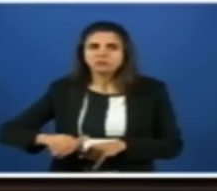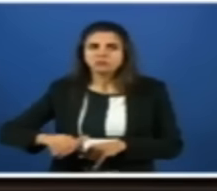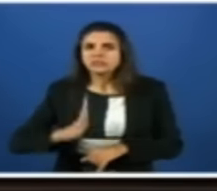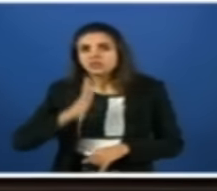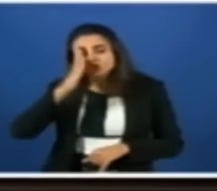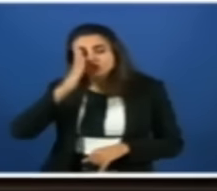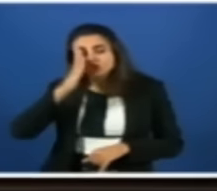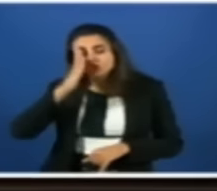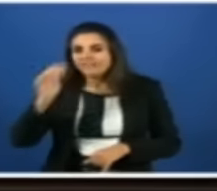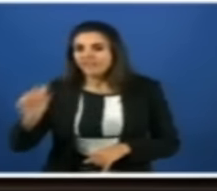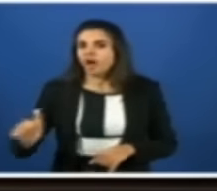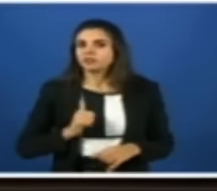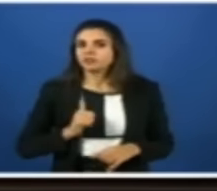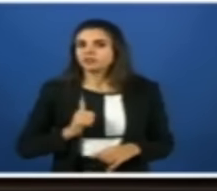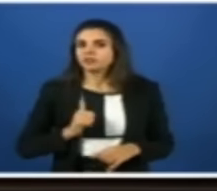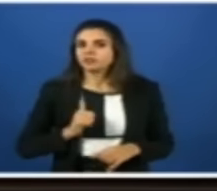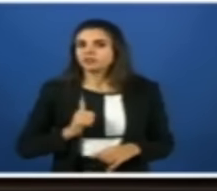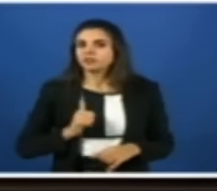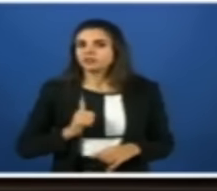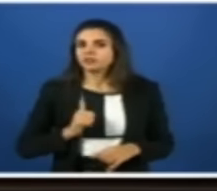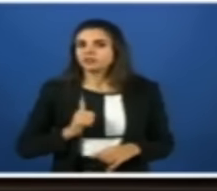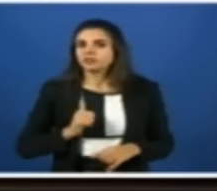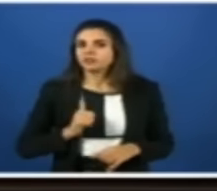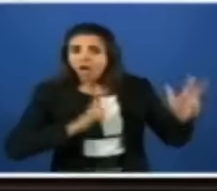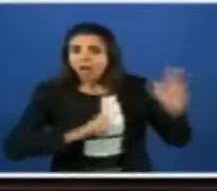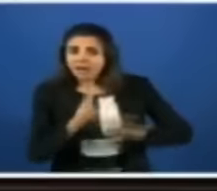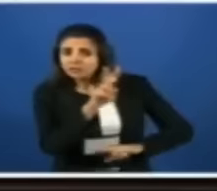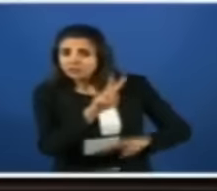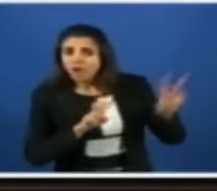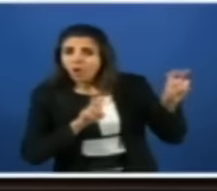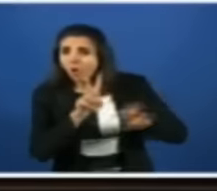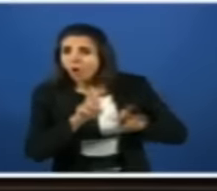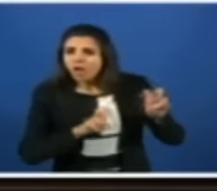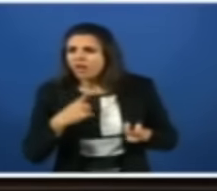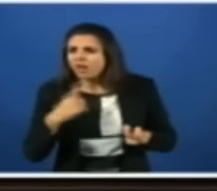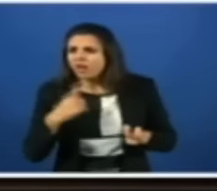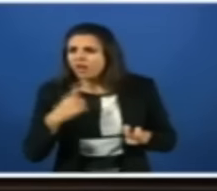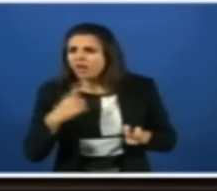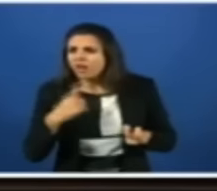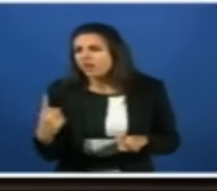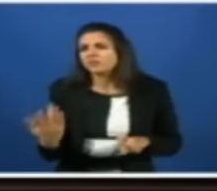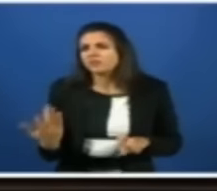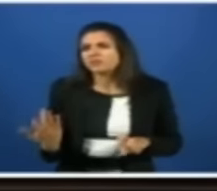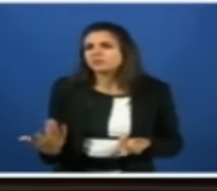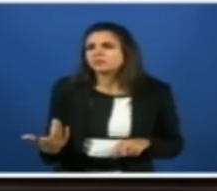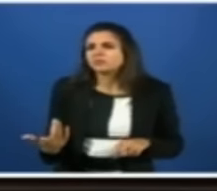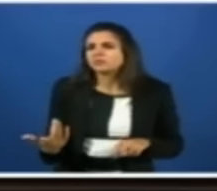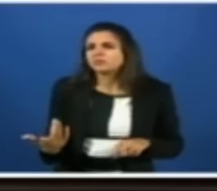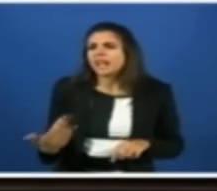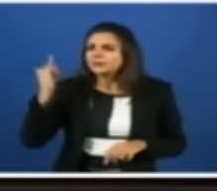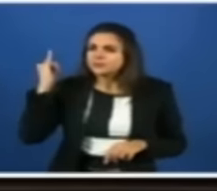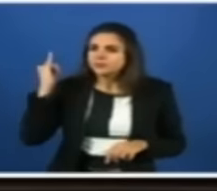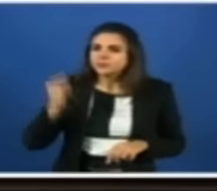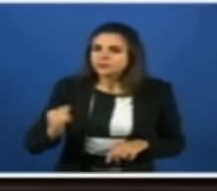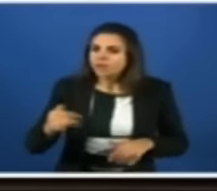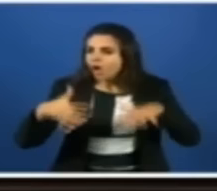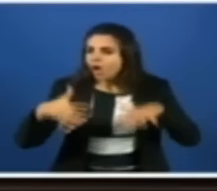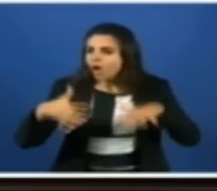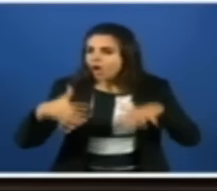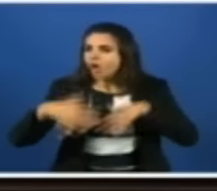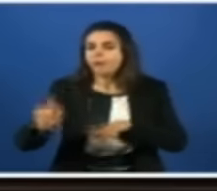Şerefli silahlı kuvvetlerin elbiselerinin altına saklanarak alçakça